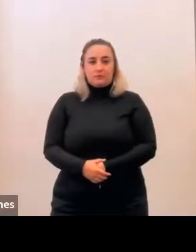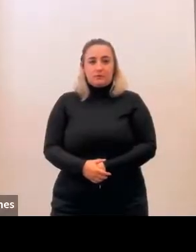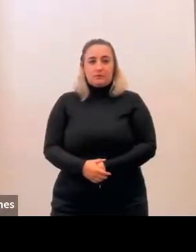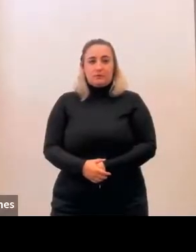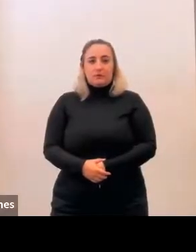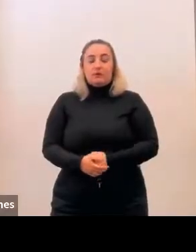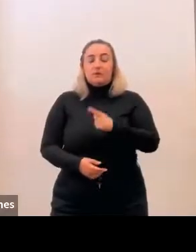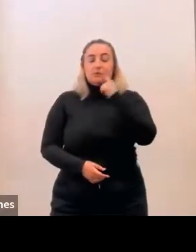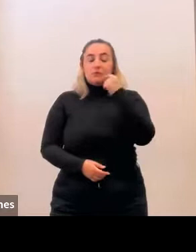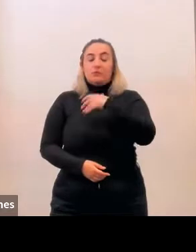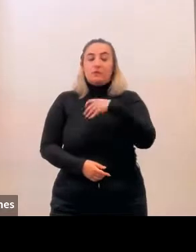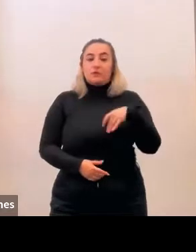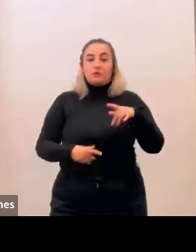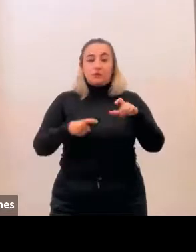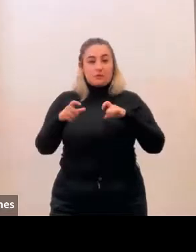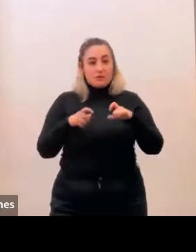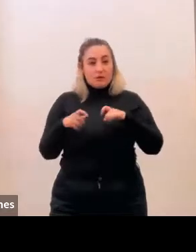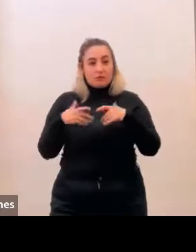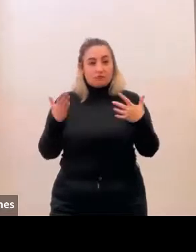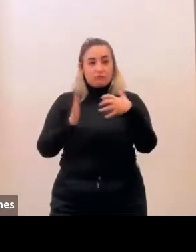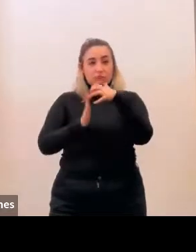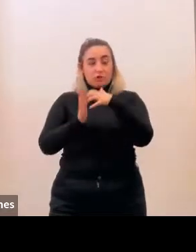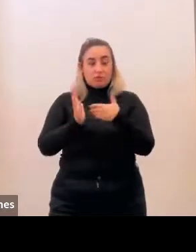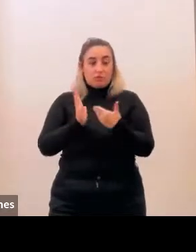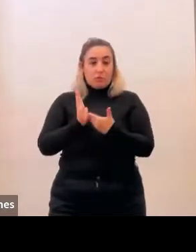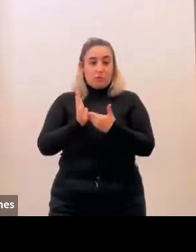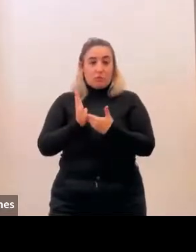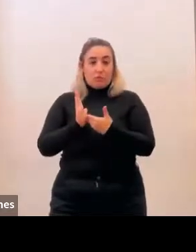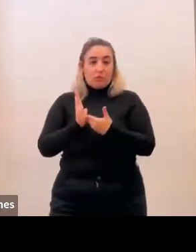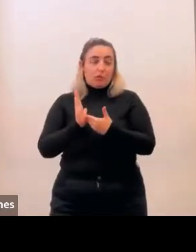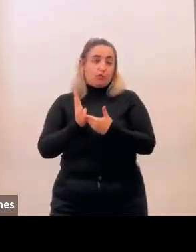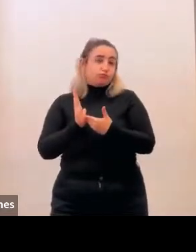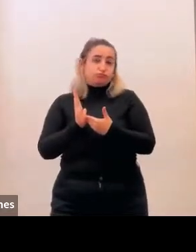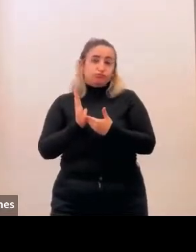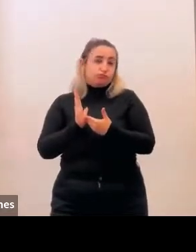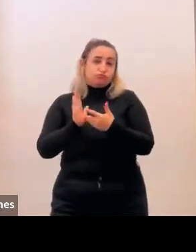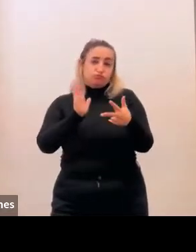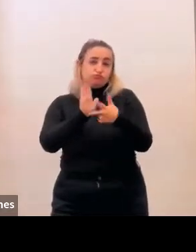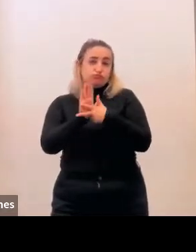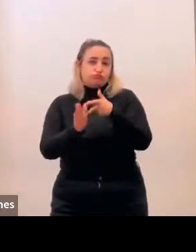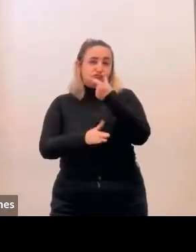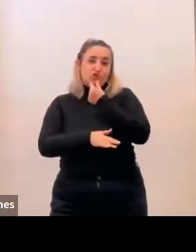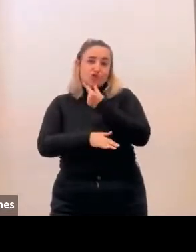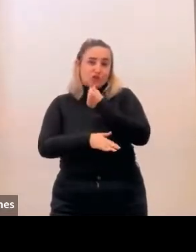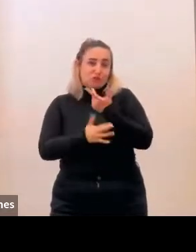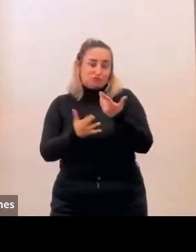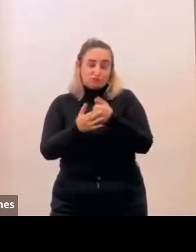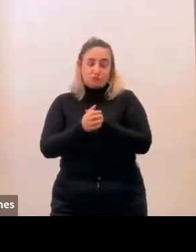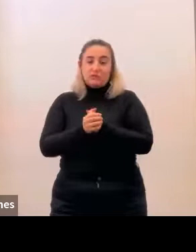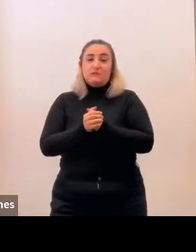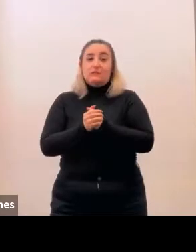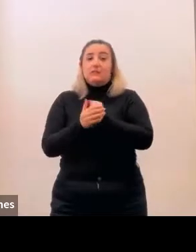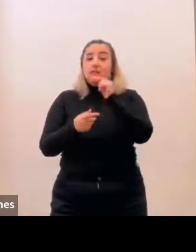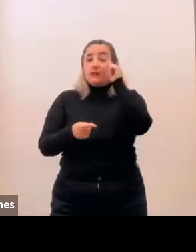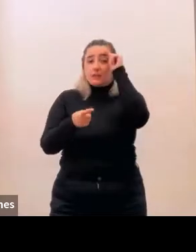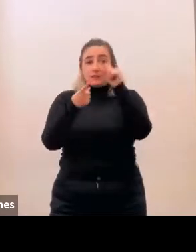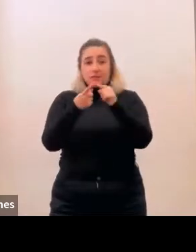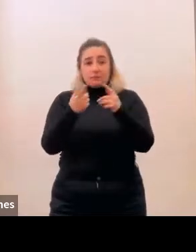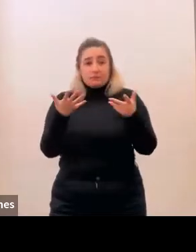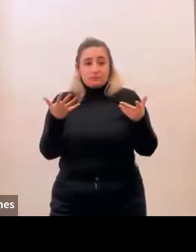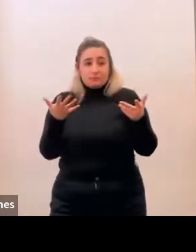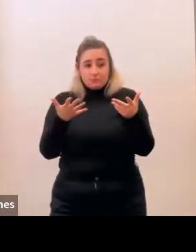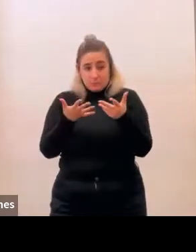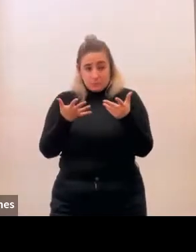Monsieur le maire, chers collègues, une délibération relativement facile à adopter. Elle part du principe